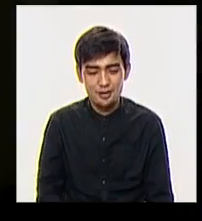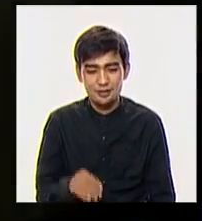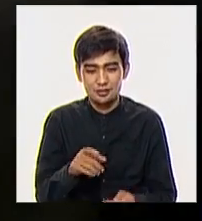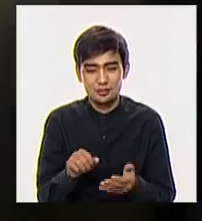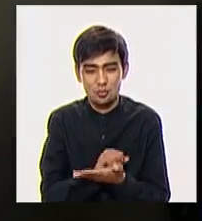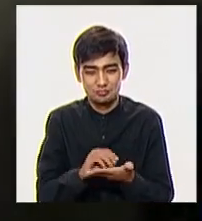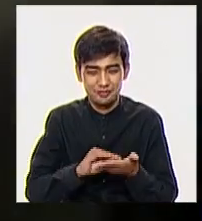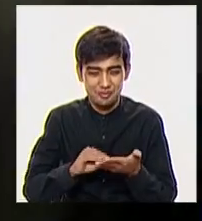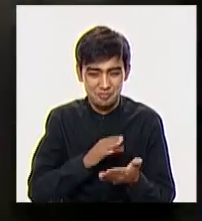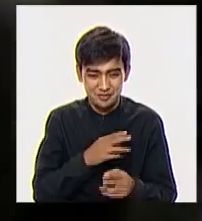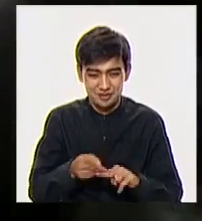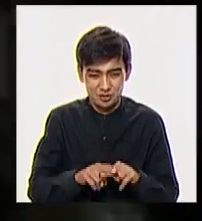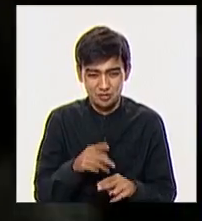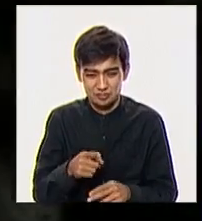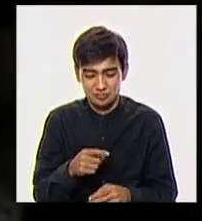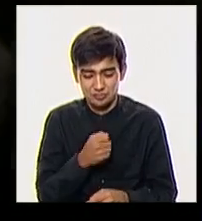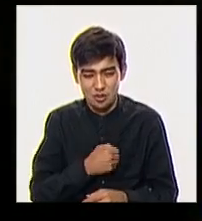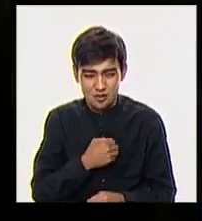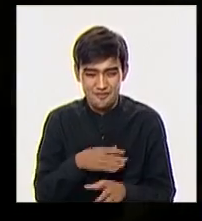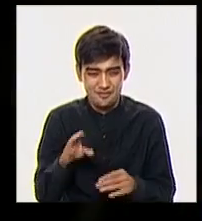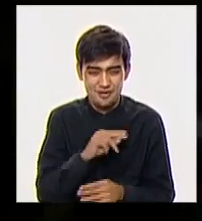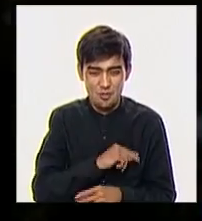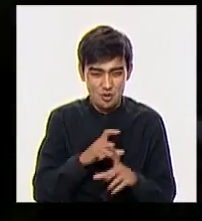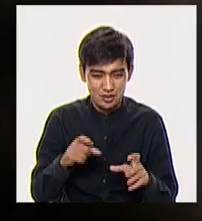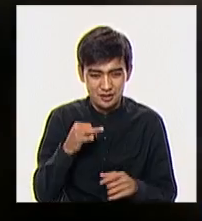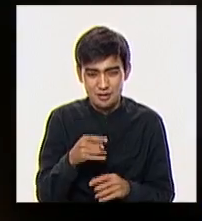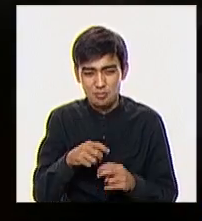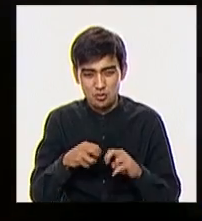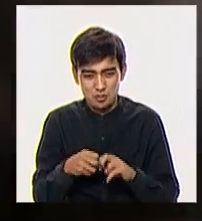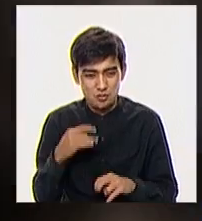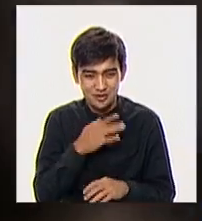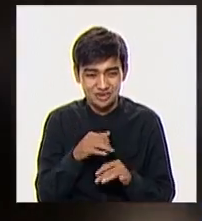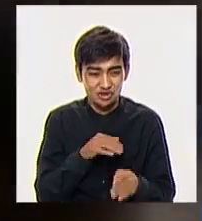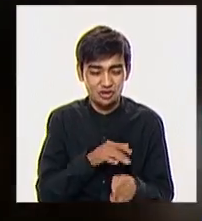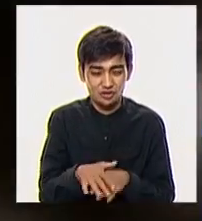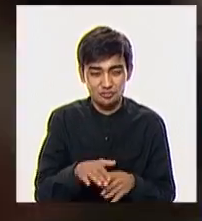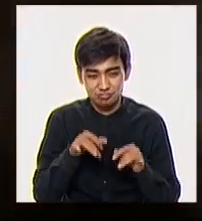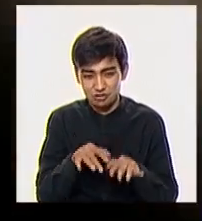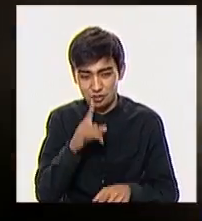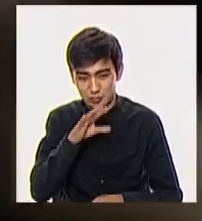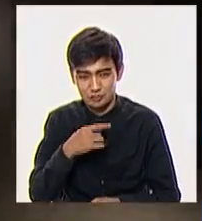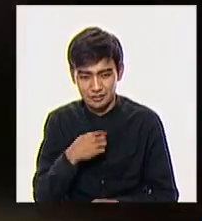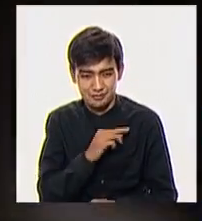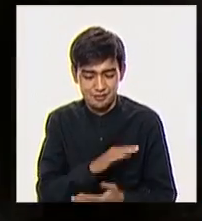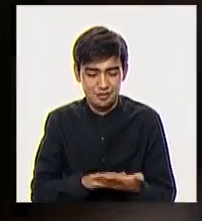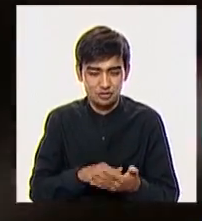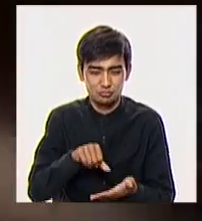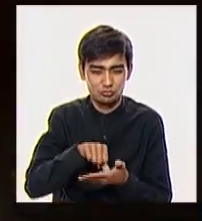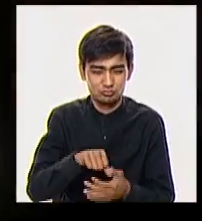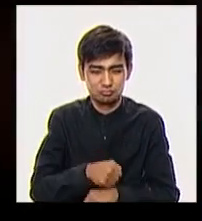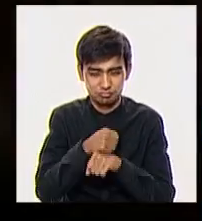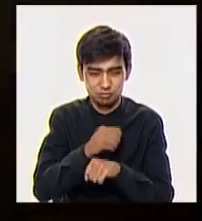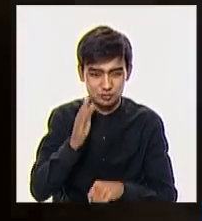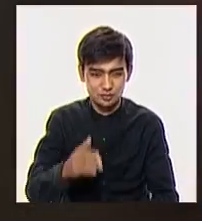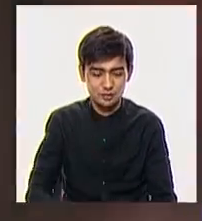жазылған арыздан еш нәтиже болмай, әбден ашынған қызметкерлер күрмеулі мәселе толықтай шешілмейінше ереуілді жалғастыра бермек. Махаббат